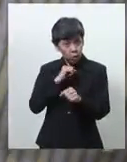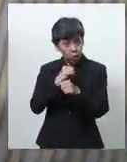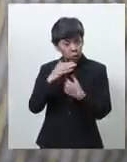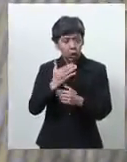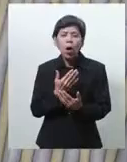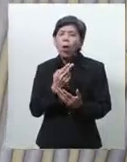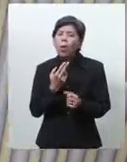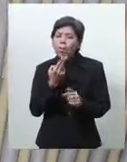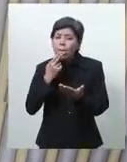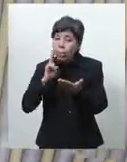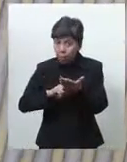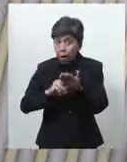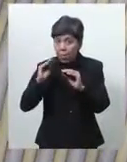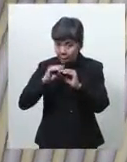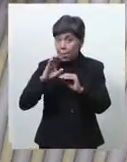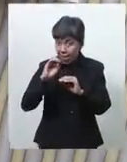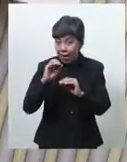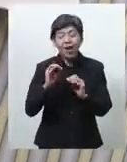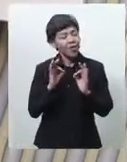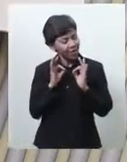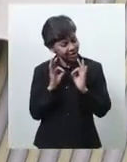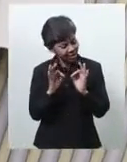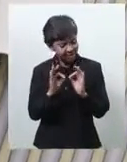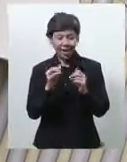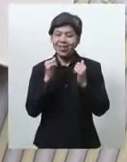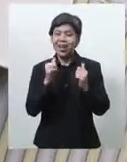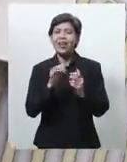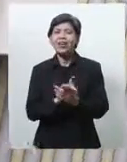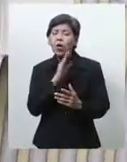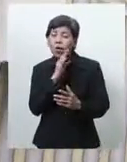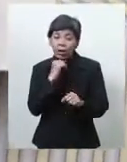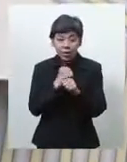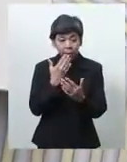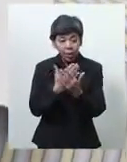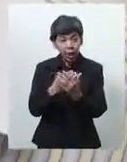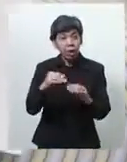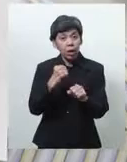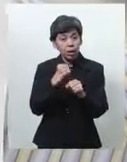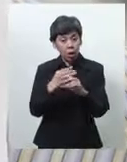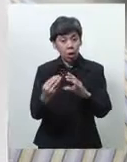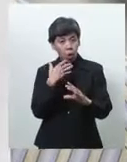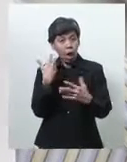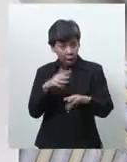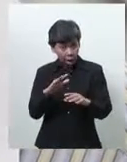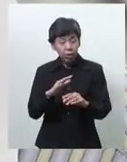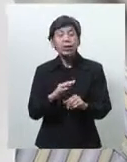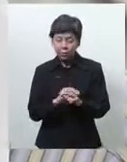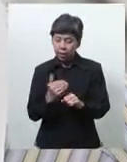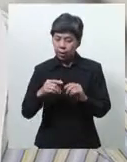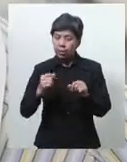ะครับค่าส่งนี่เป็น50บาทครับโอเคได้ครับเดี๋ยวถ้าพี่โอนตังเสร็จแล้วพี่รบก